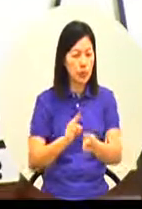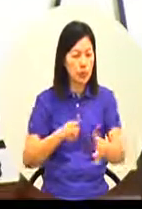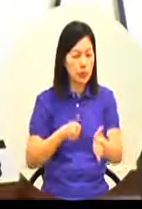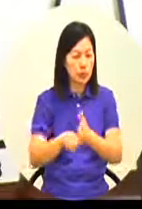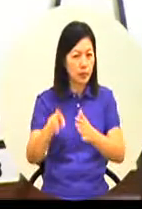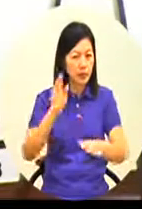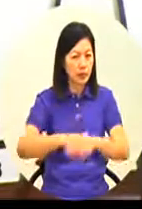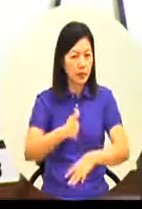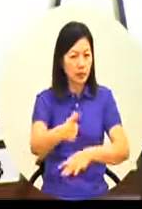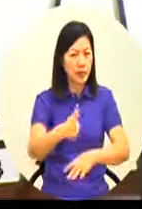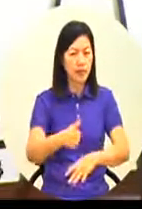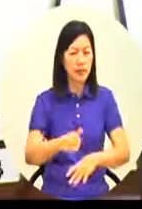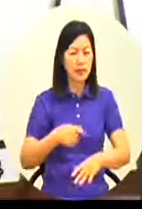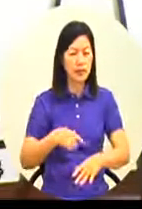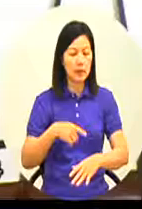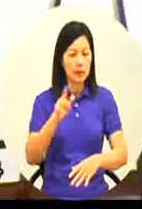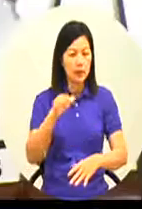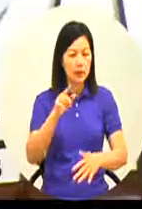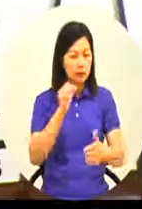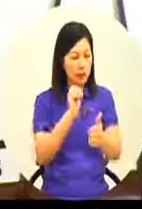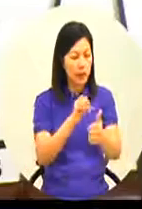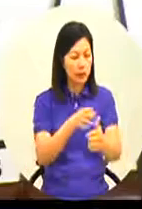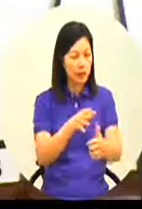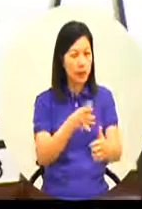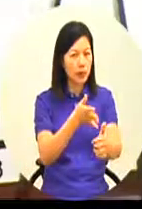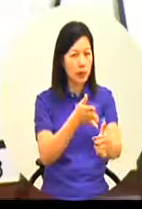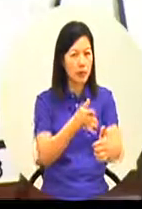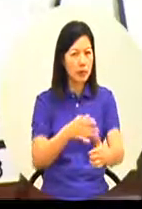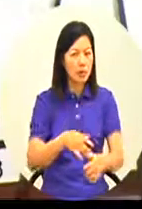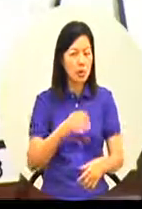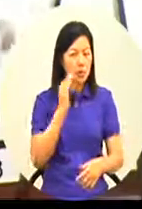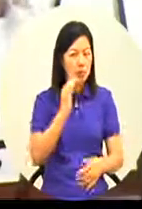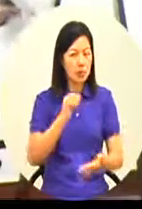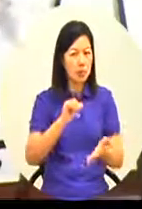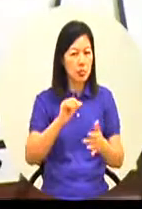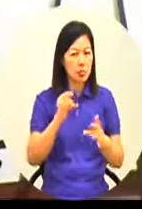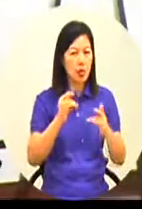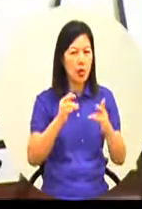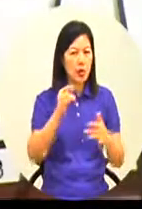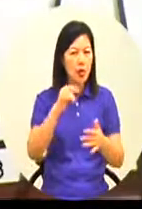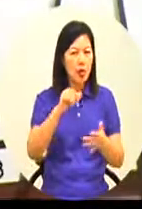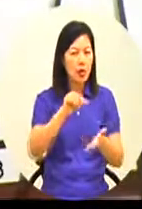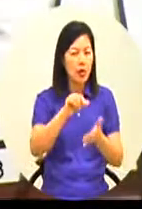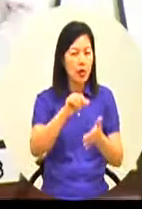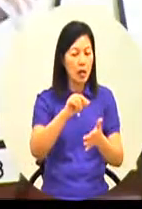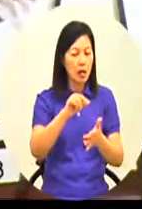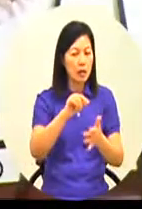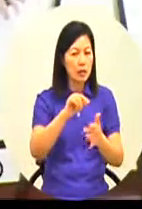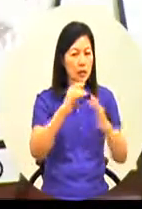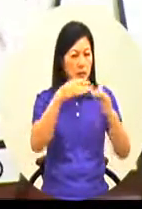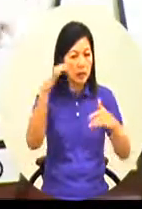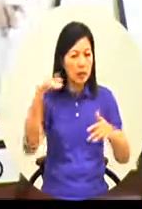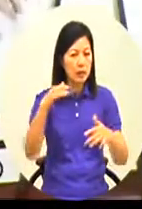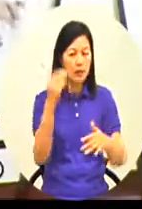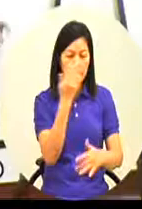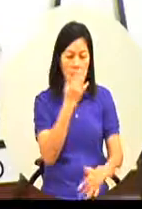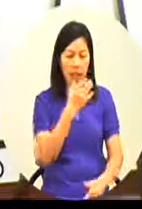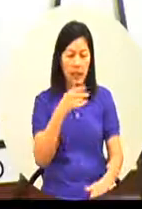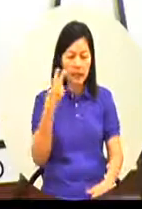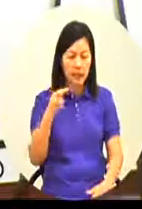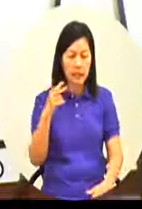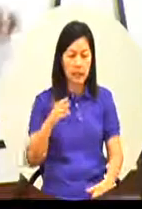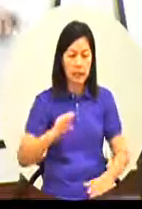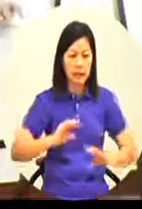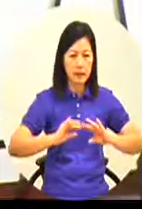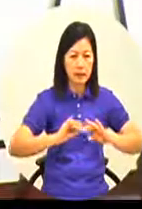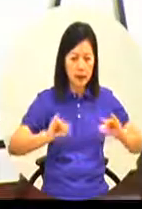讲，当然树种如果可以在山上最漂亮，但是在都市里面的树我们怎么样跟它维持共荣